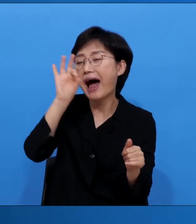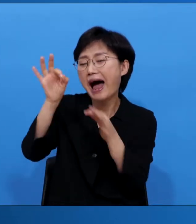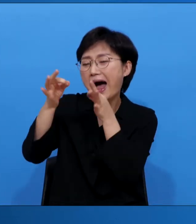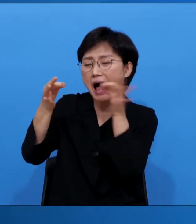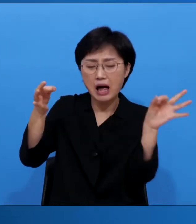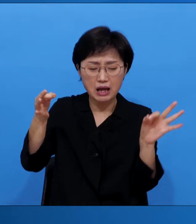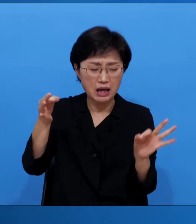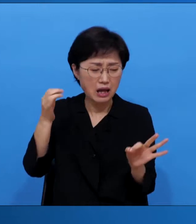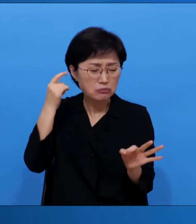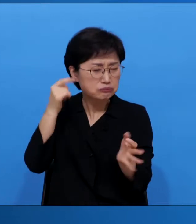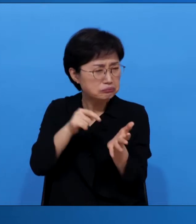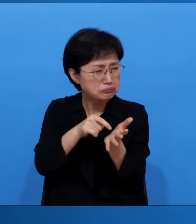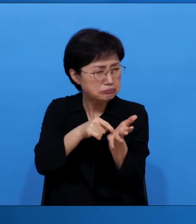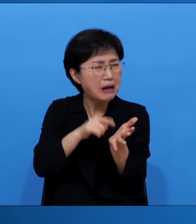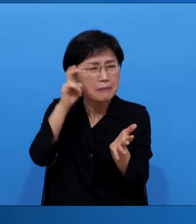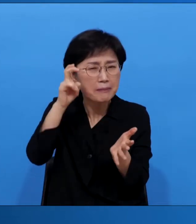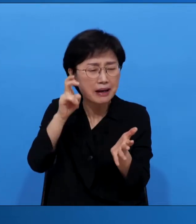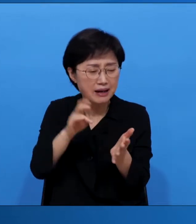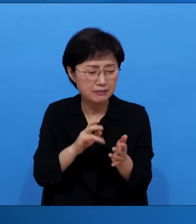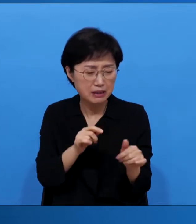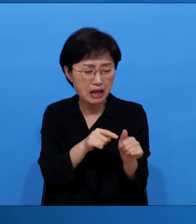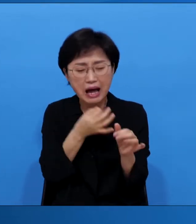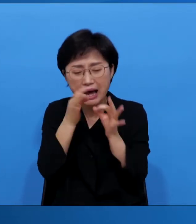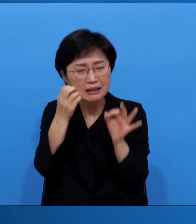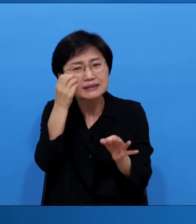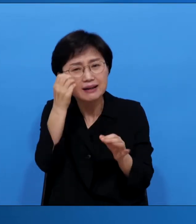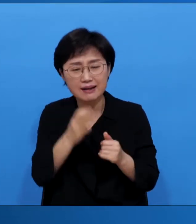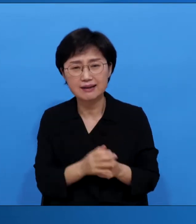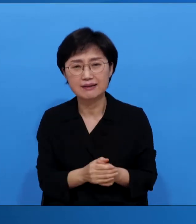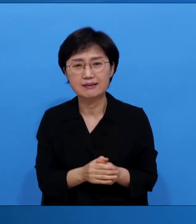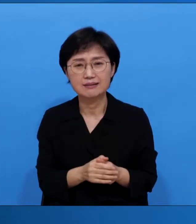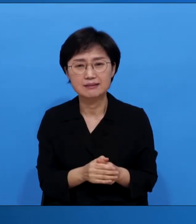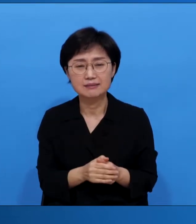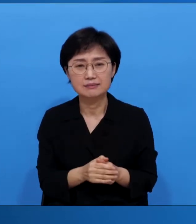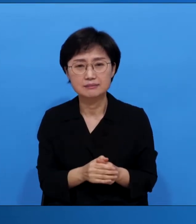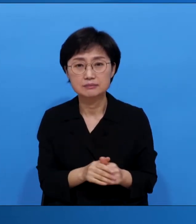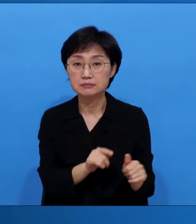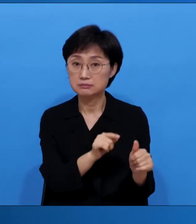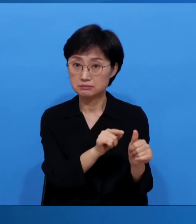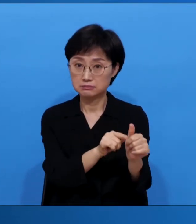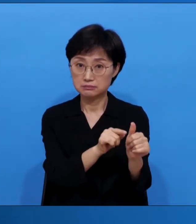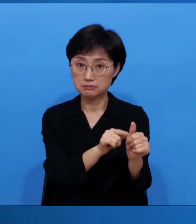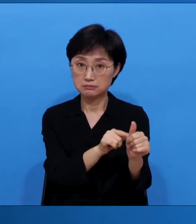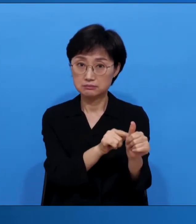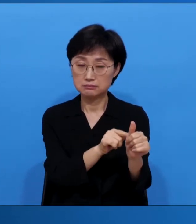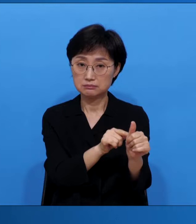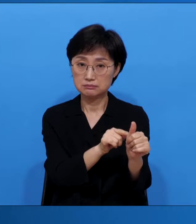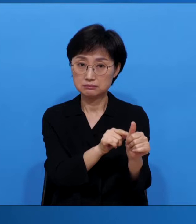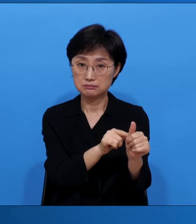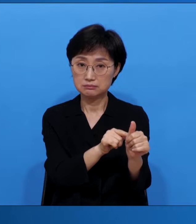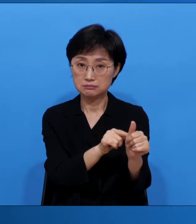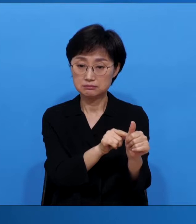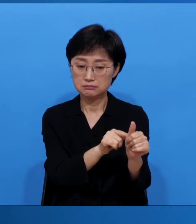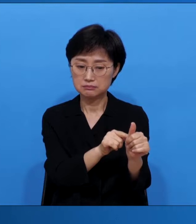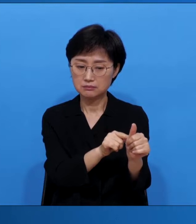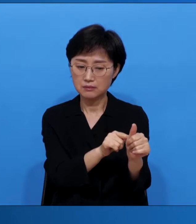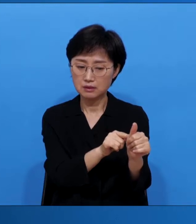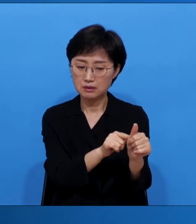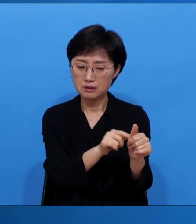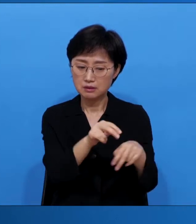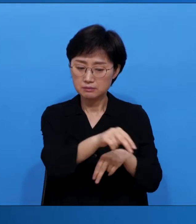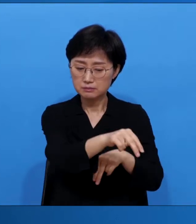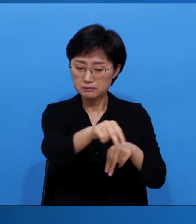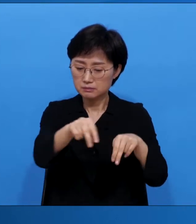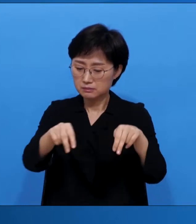Because he's mute, he has no choice but to resort to making strange sounds. 그 사람이 여러분 아이라고 한번 생각해 본 적이